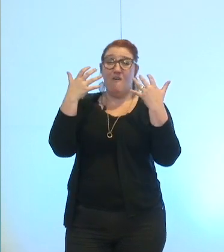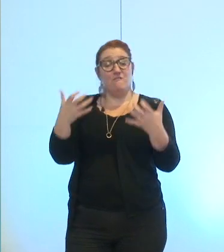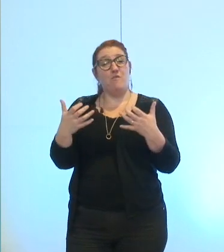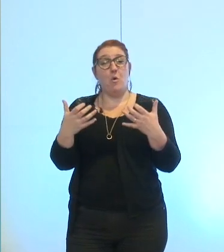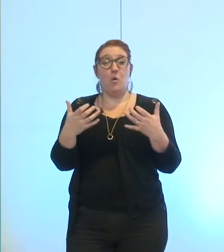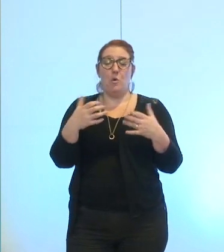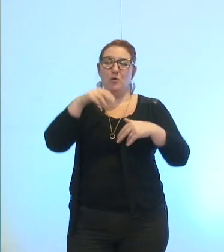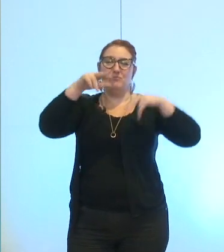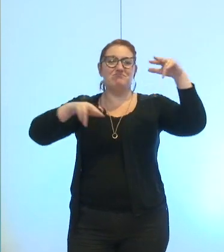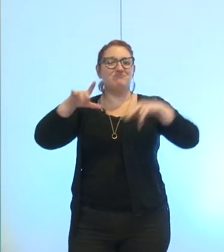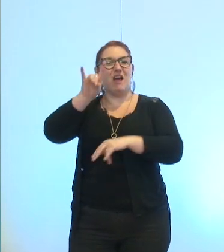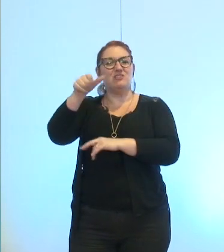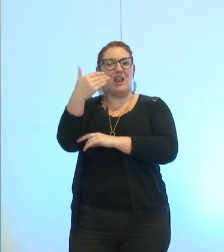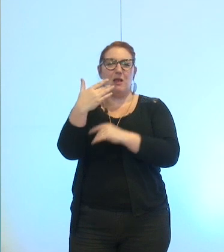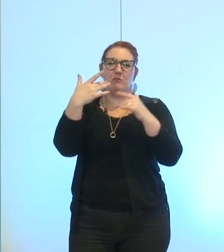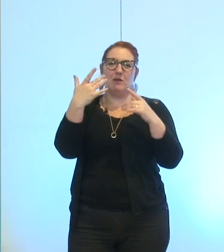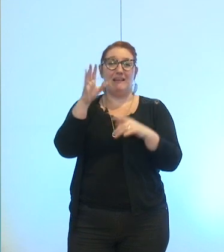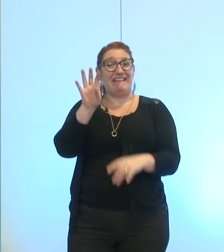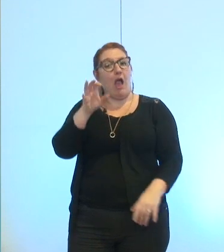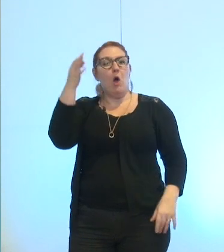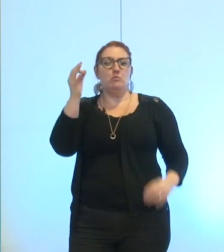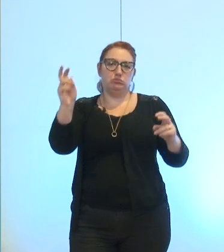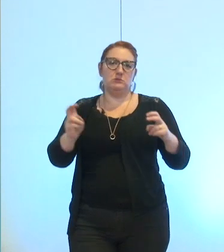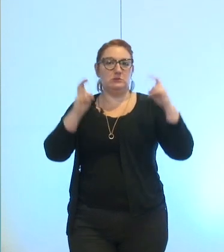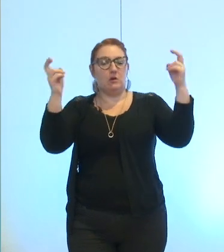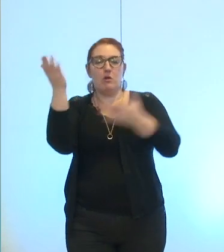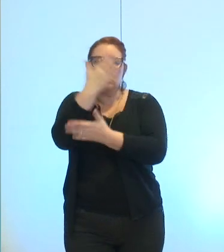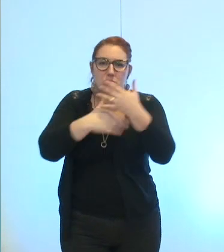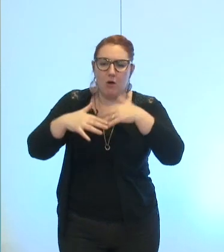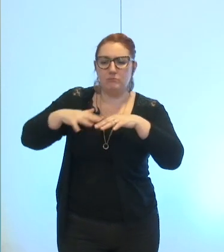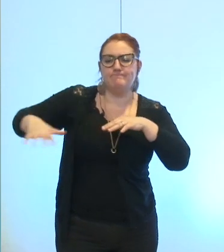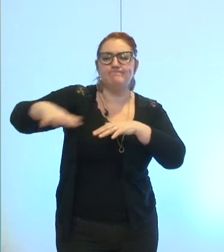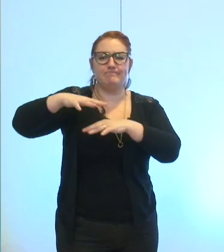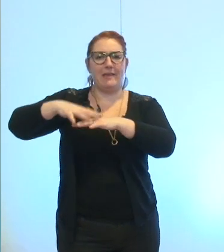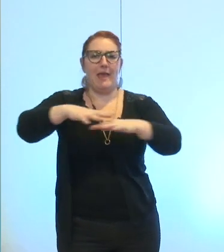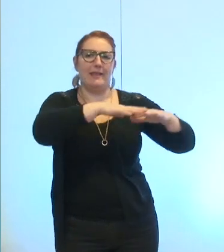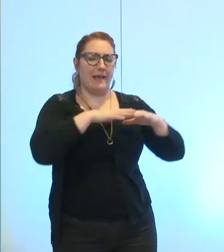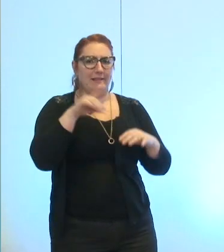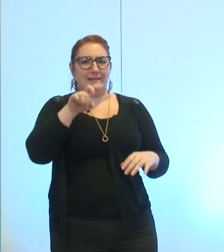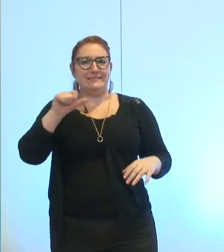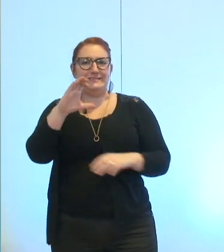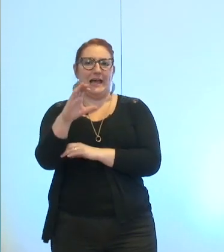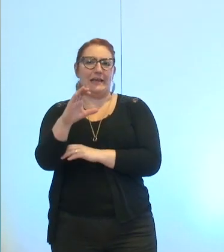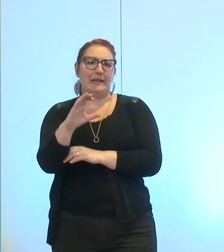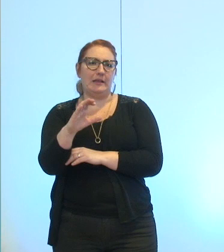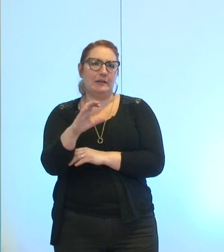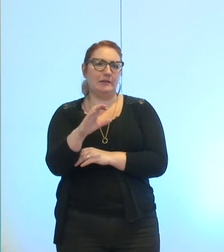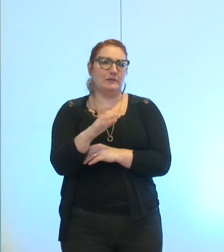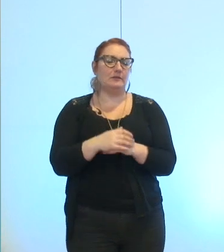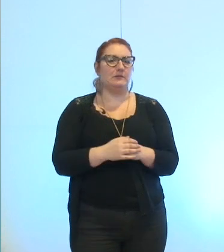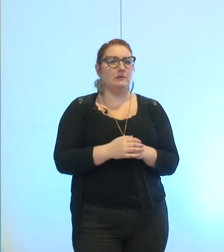% le taux de logement sociaux dans les acs que vous proposez de